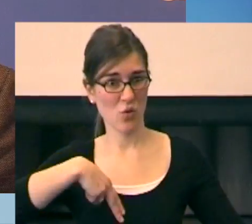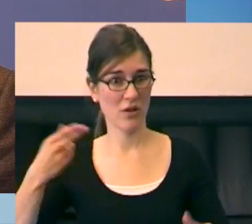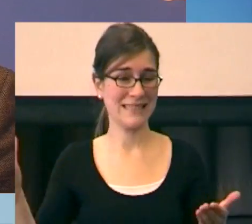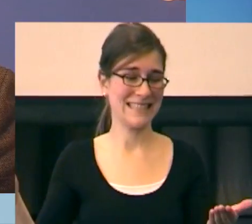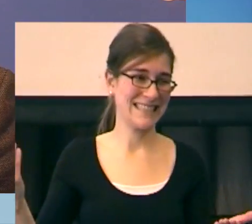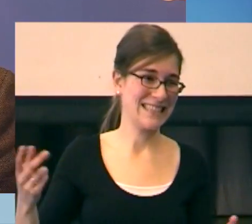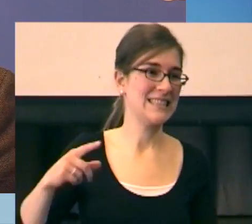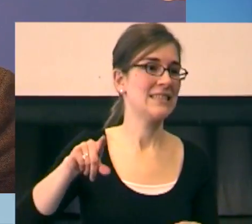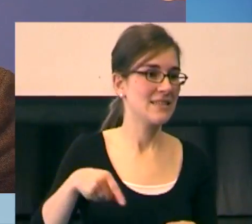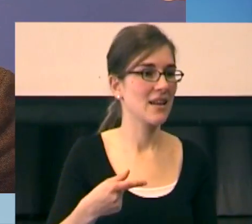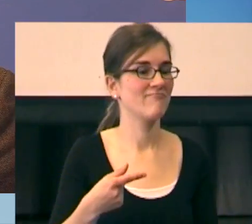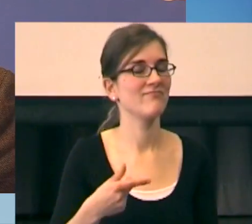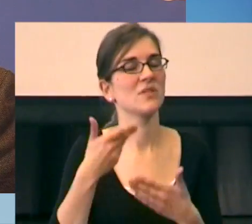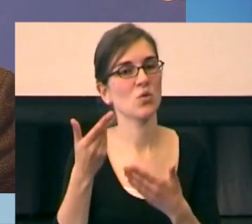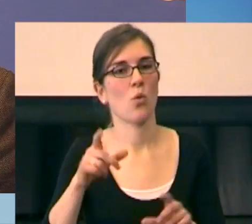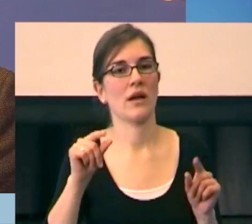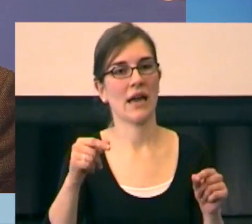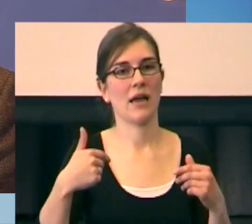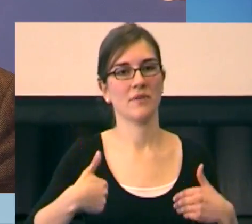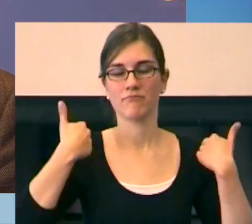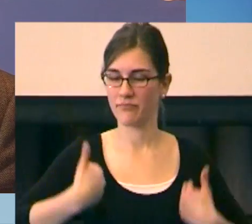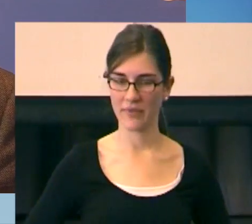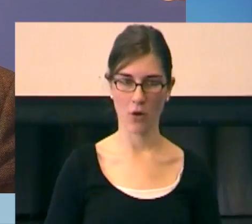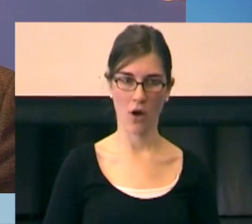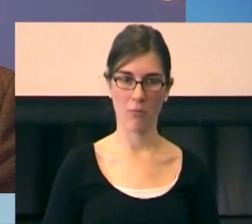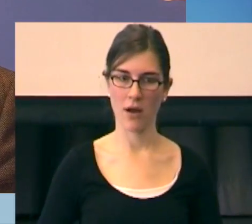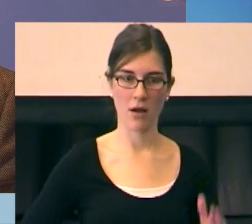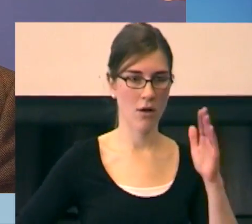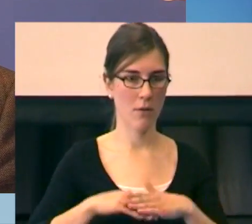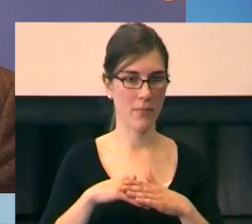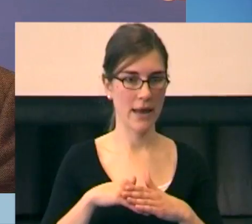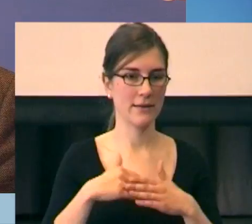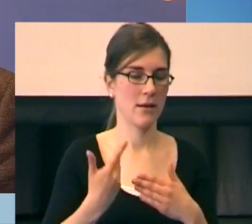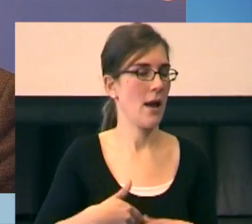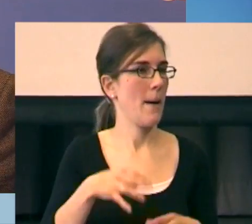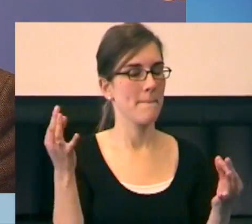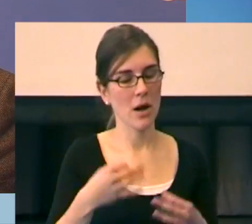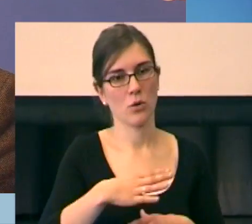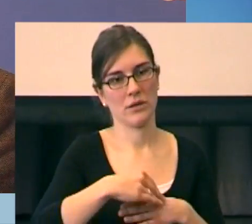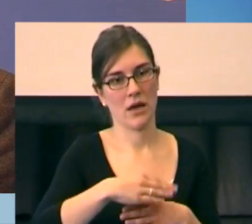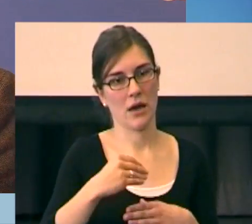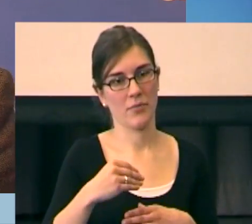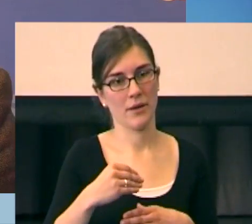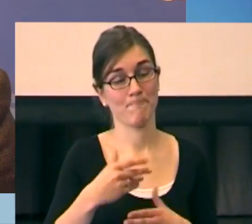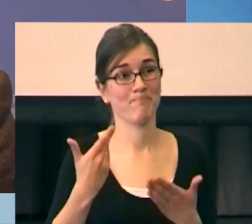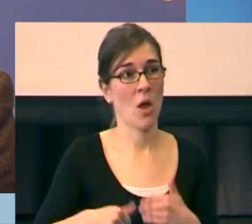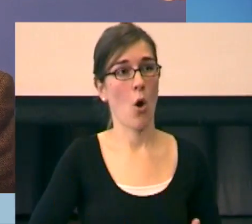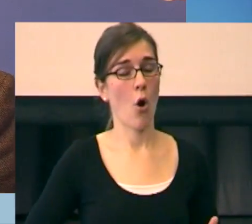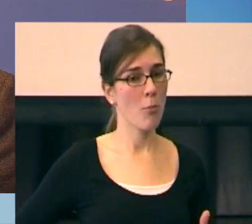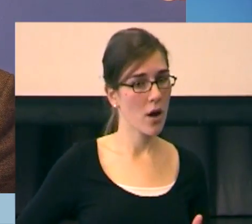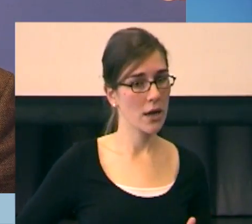Tumor als eine Ganzkörpererkrankung sehen, die auch eine Ganzkörpertherapie braucht. Sprich, Operation